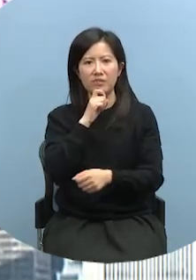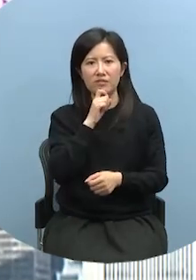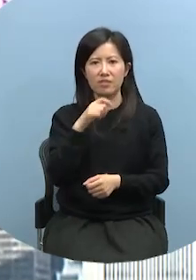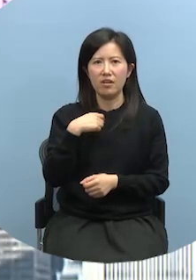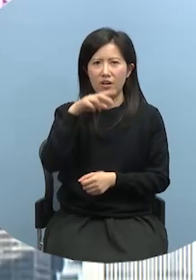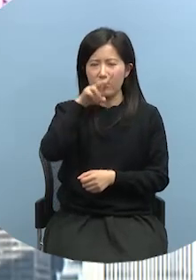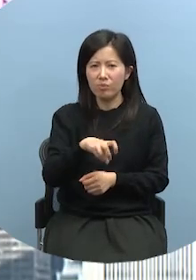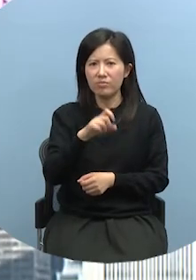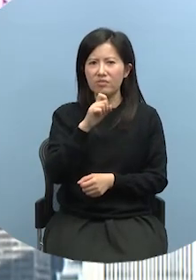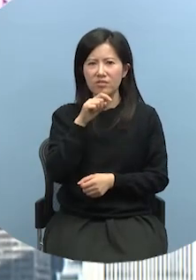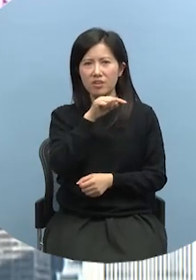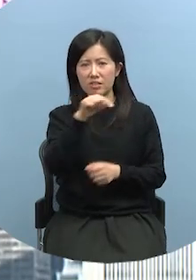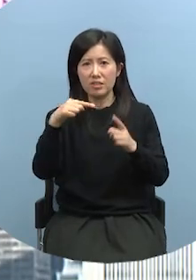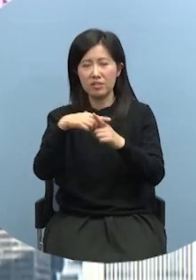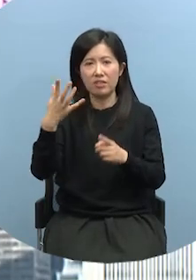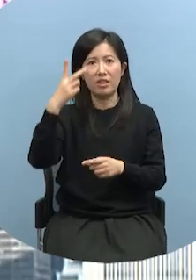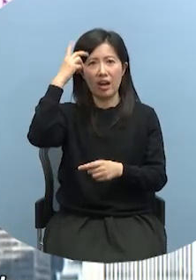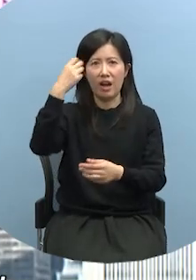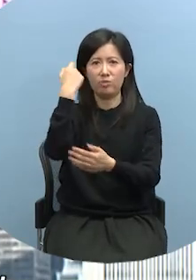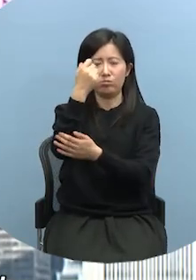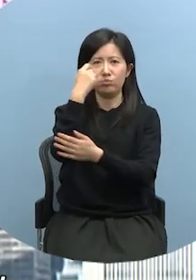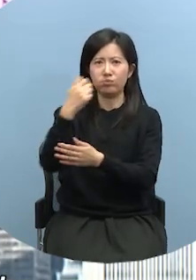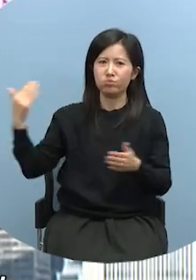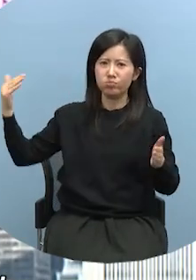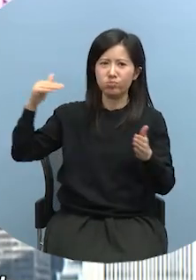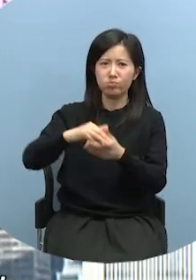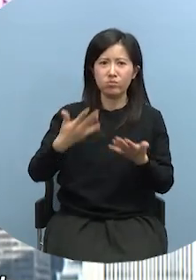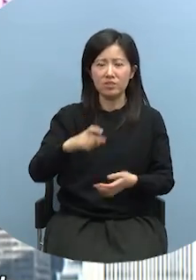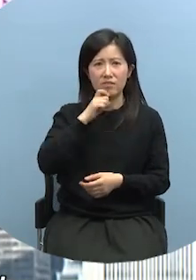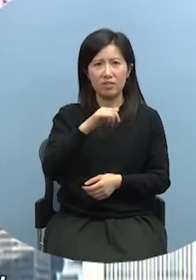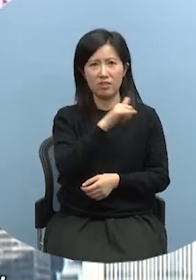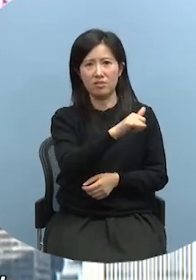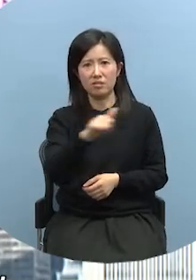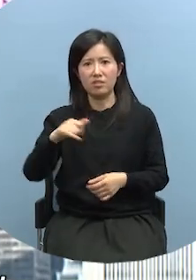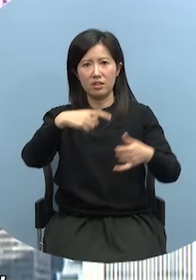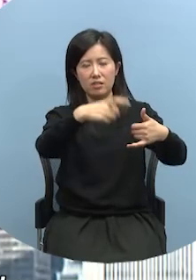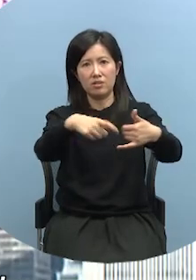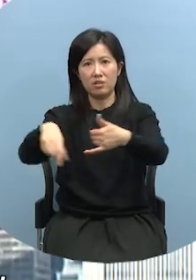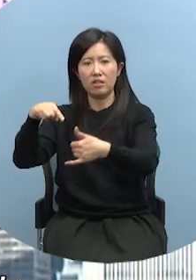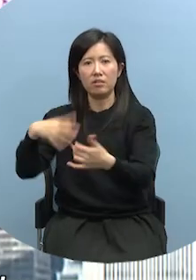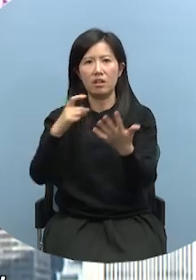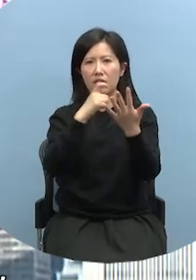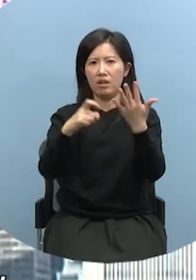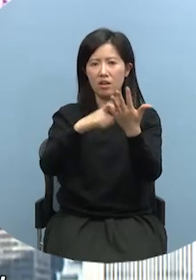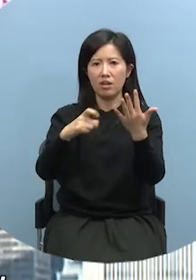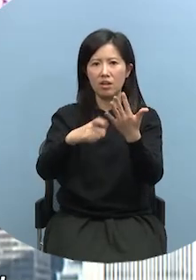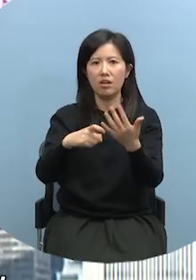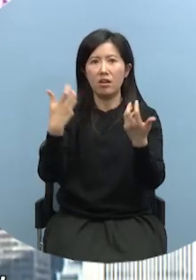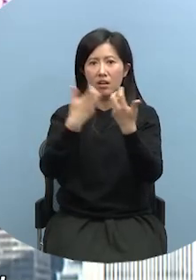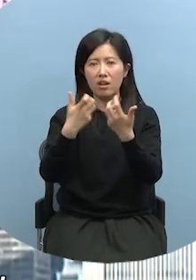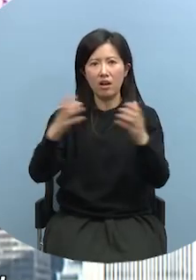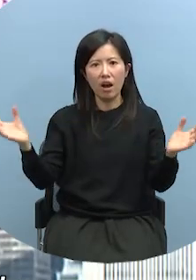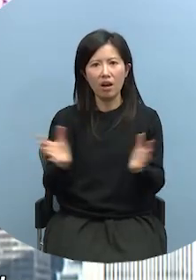現有啲人咧係由黑暴到而家，佢總共探訪咗超過59個嘅囚犯，次數係達